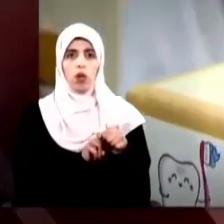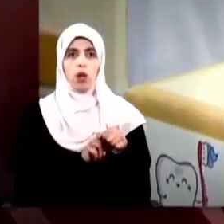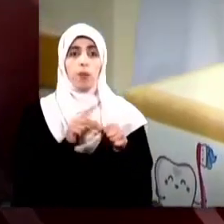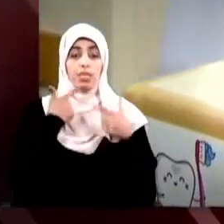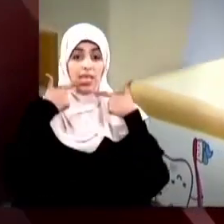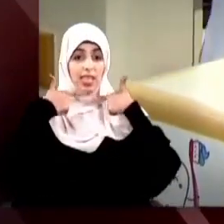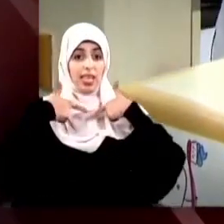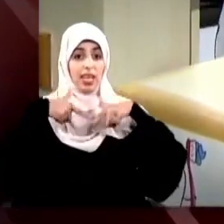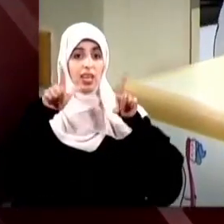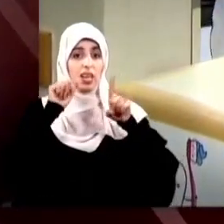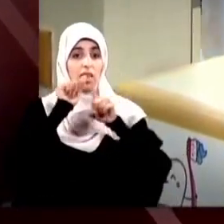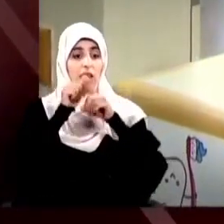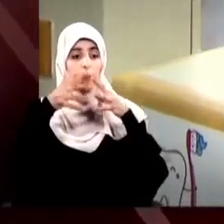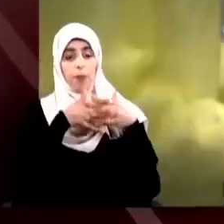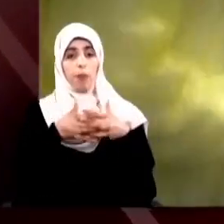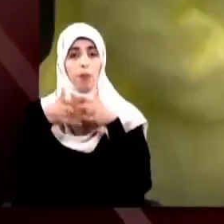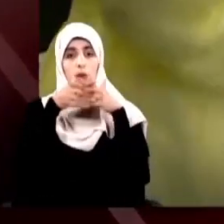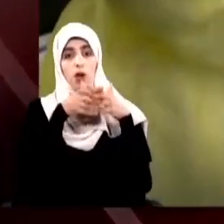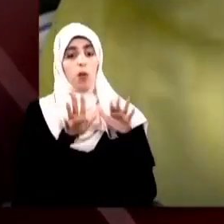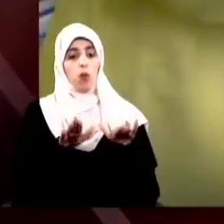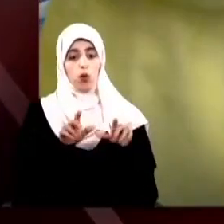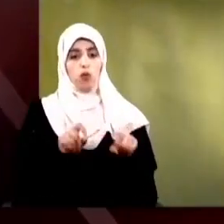وبمجرد إعلان المملكة المتحدة عن وجود هذه